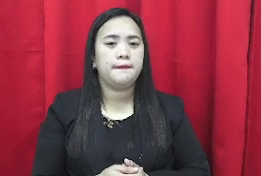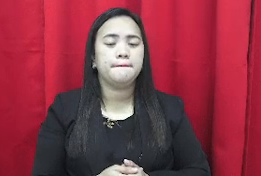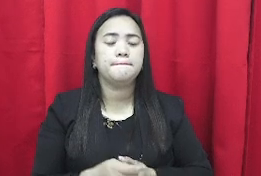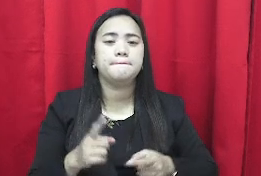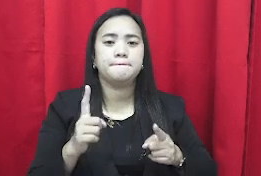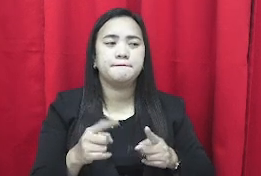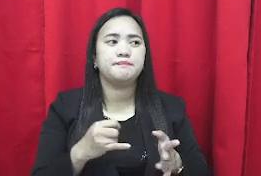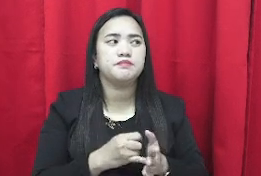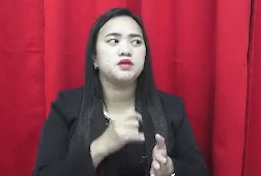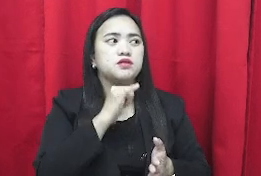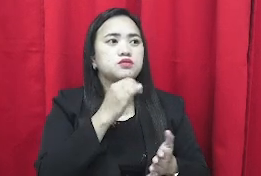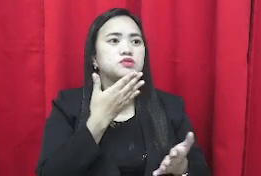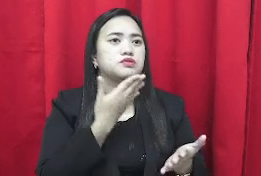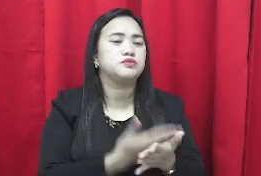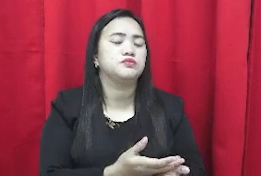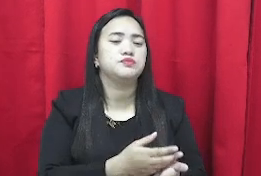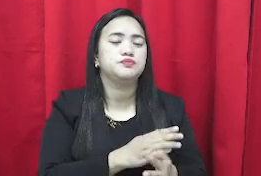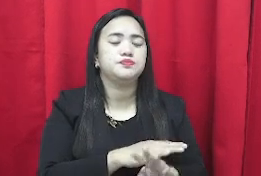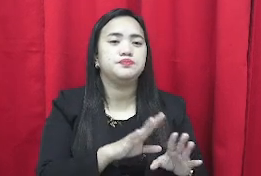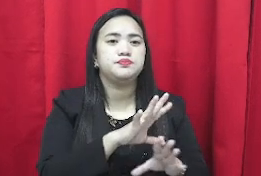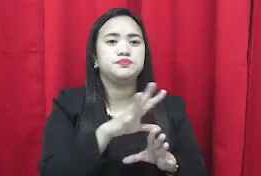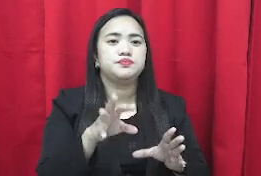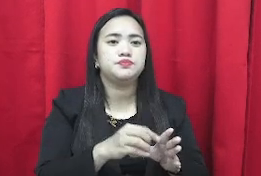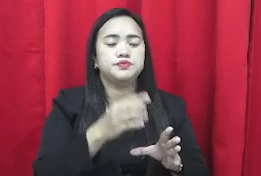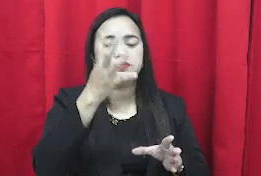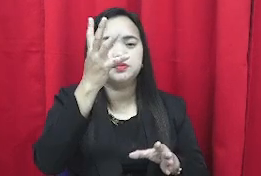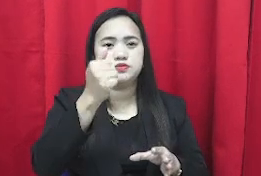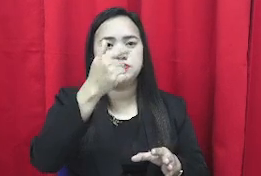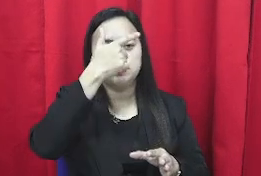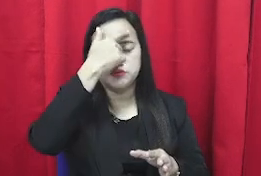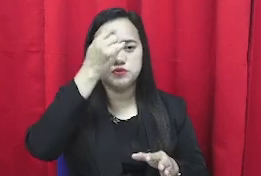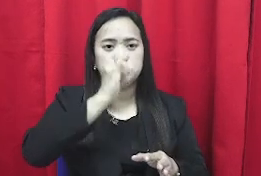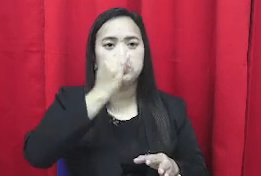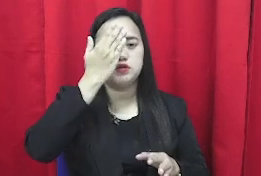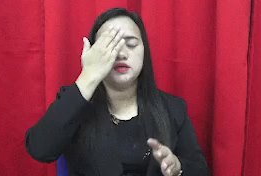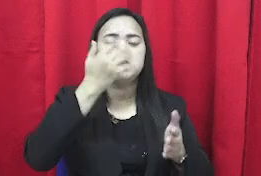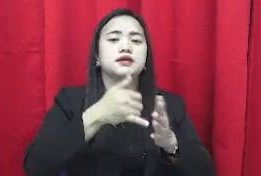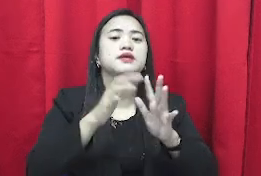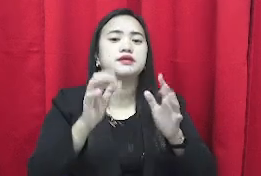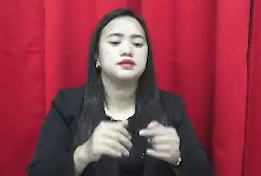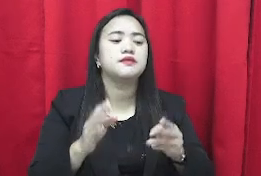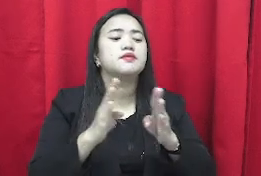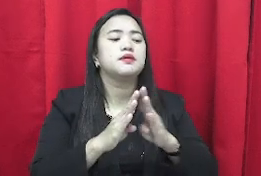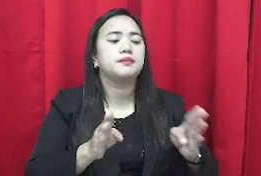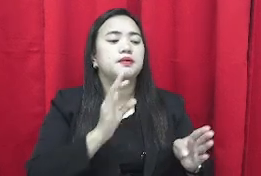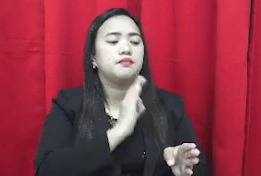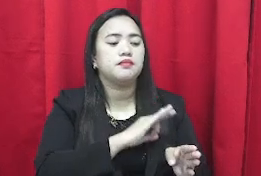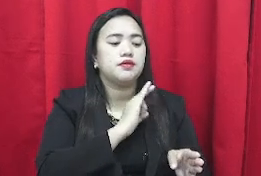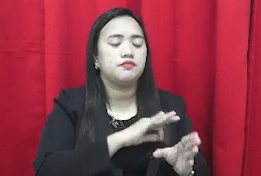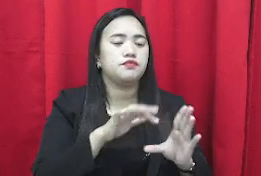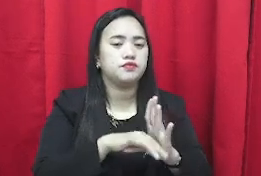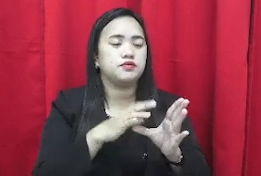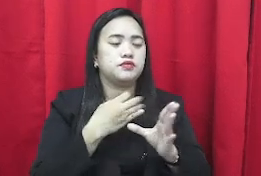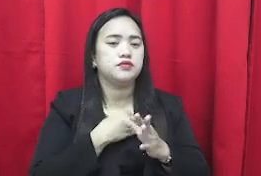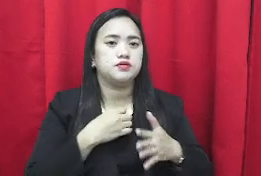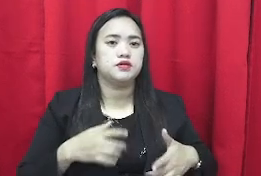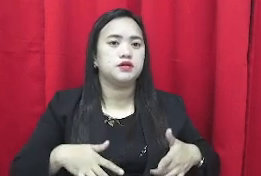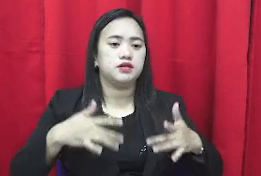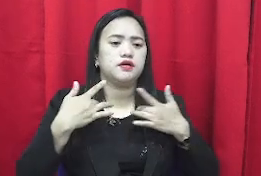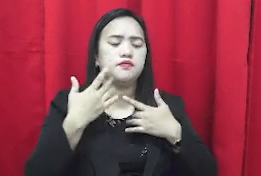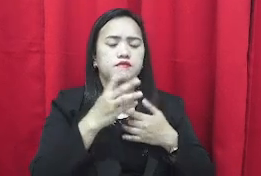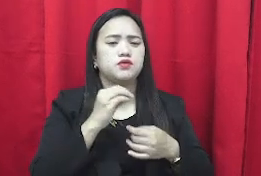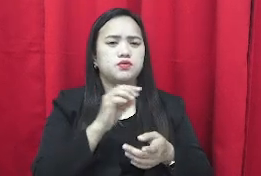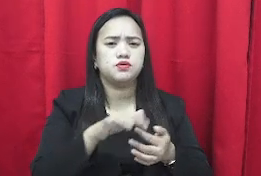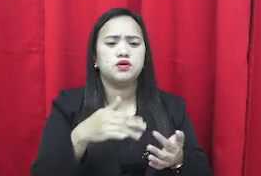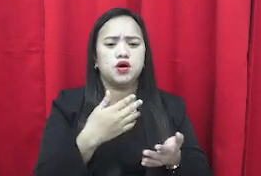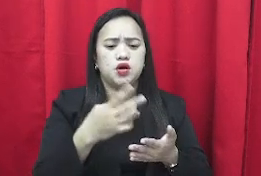hindi mag-join sa summer balikatan Bakit dahil alam kong kapakipakinabang ito at makikita naman natin mga kapatid Yung